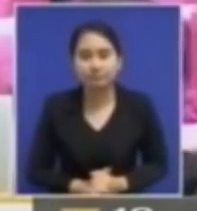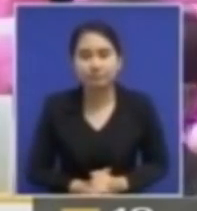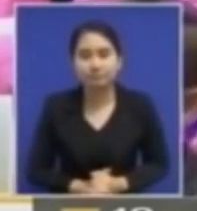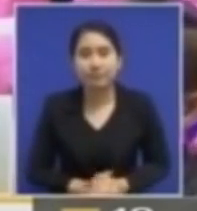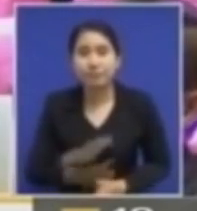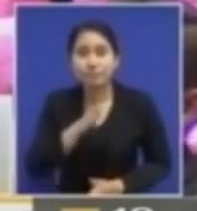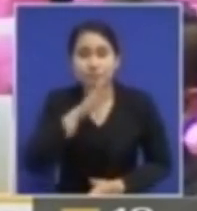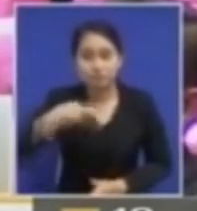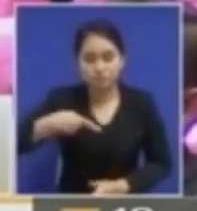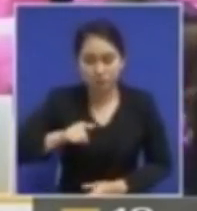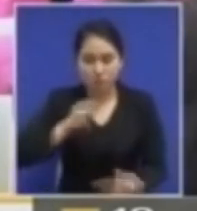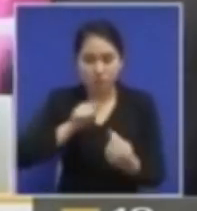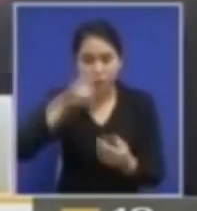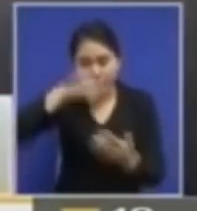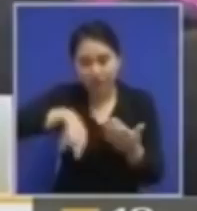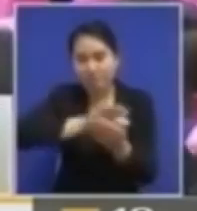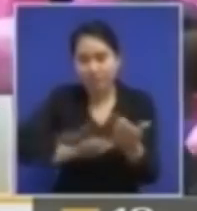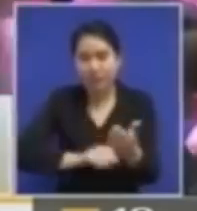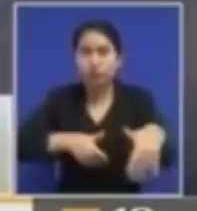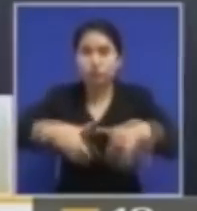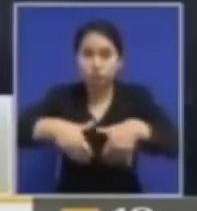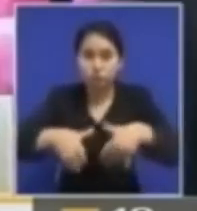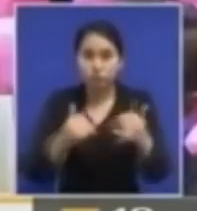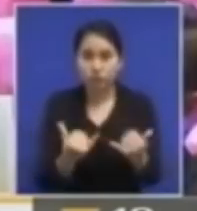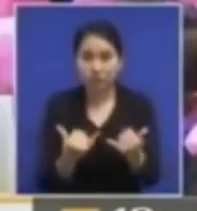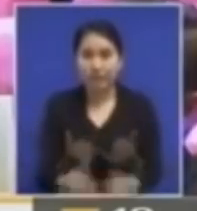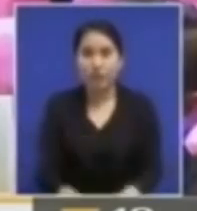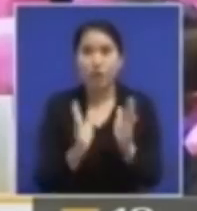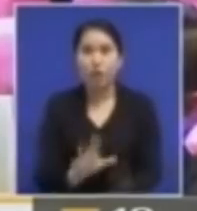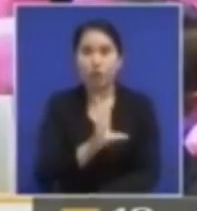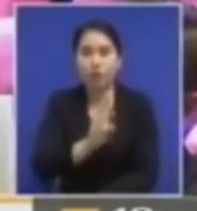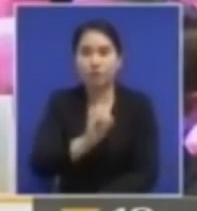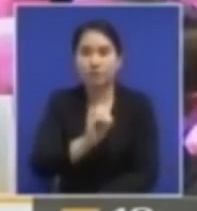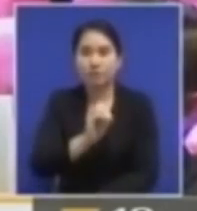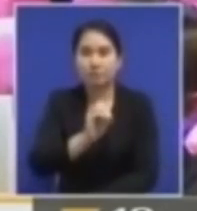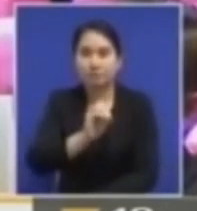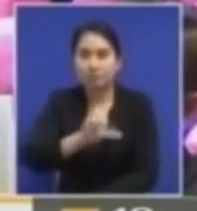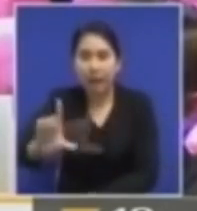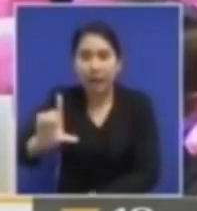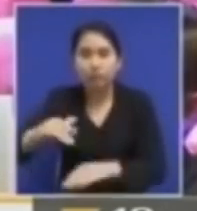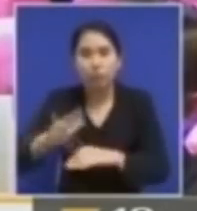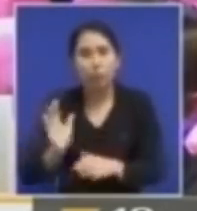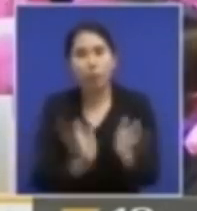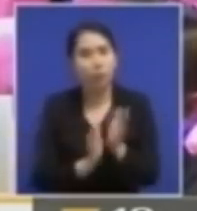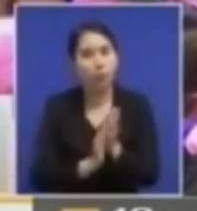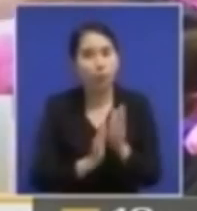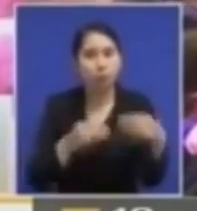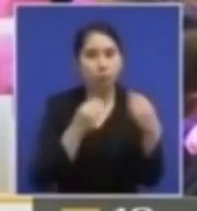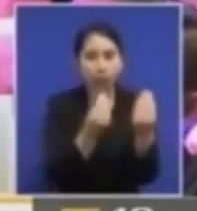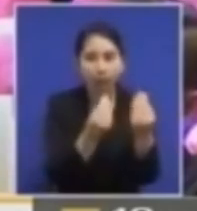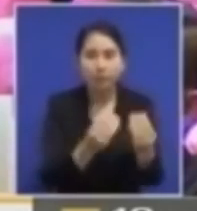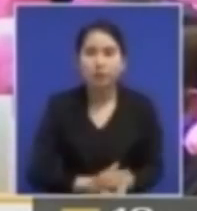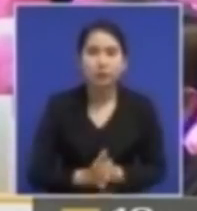ศชาติพี่น้องประชาชนทั่วประเทศขณะนี้67ล้านคนผมเชื่อว่าเขาจะตบมือแสดงความยินดีชโยโหยร้